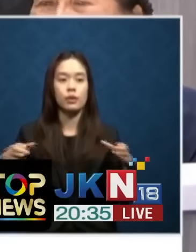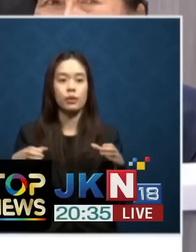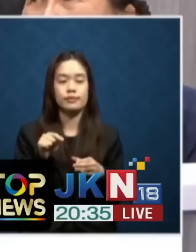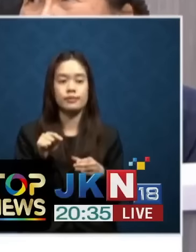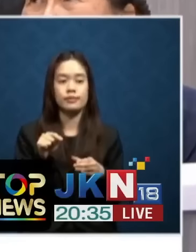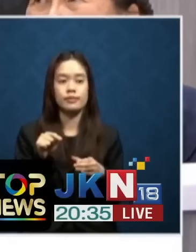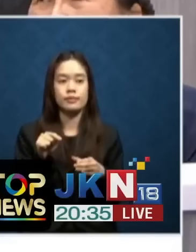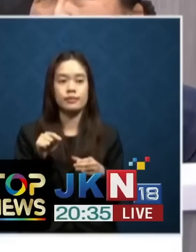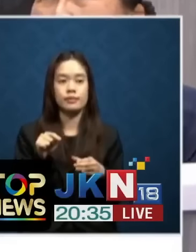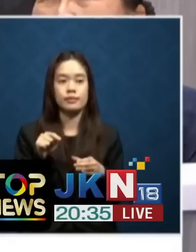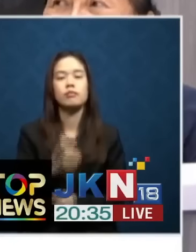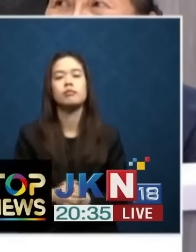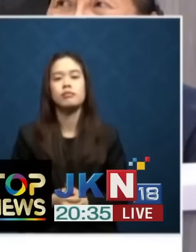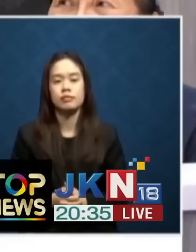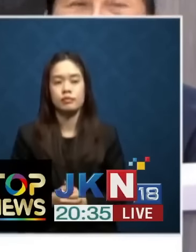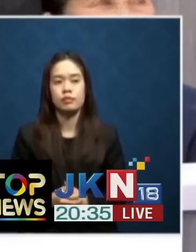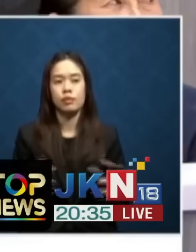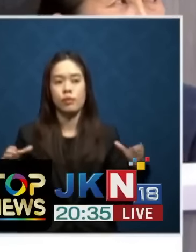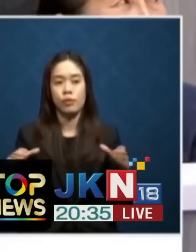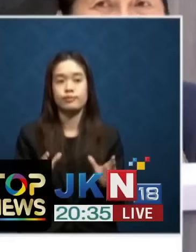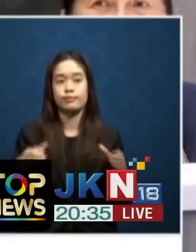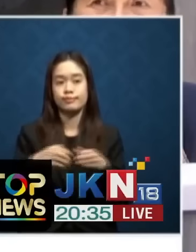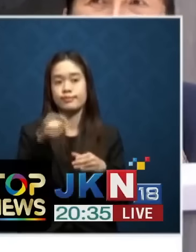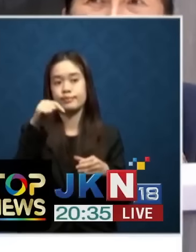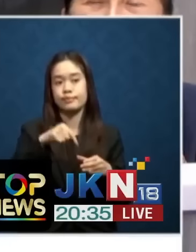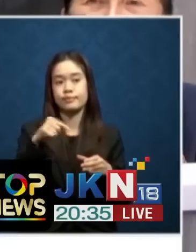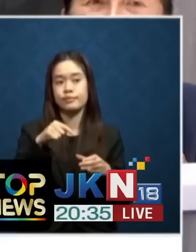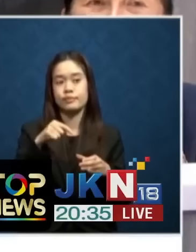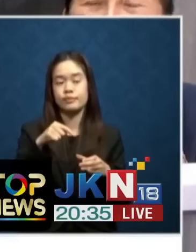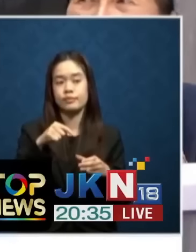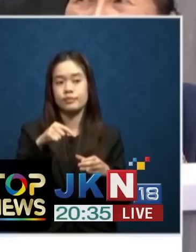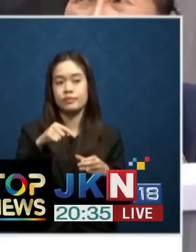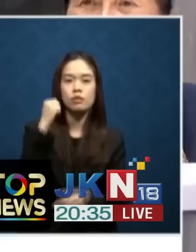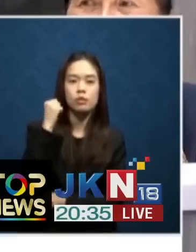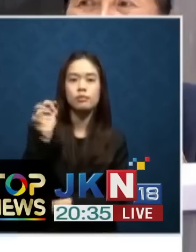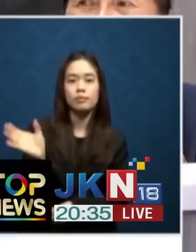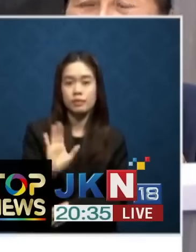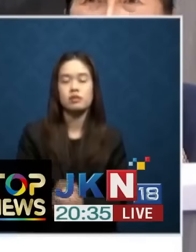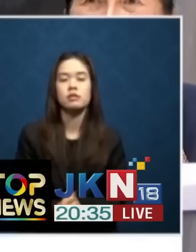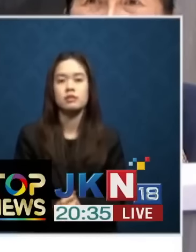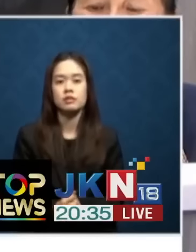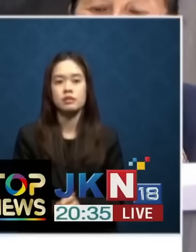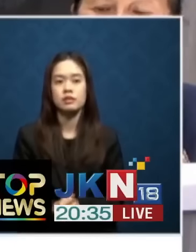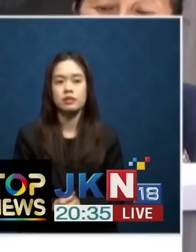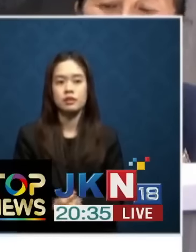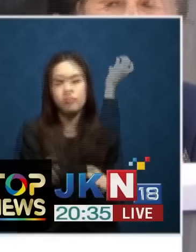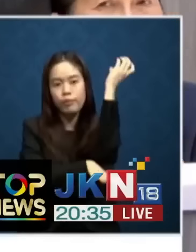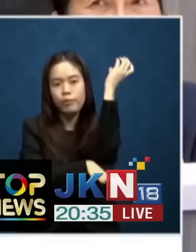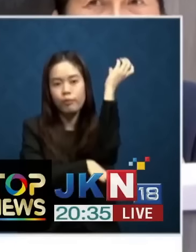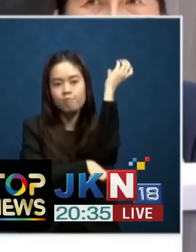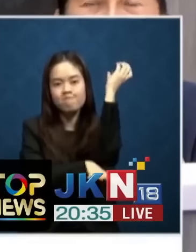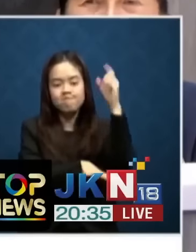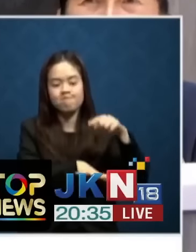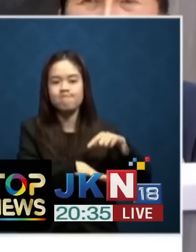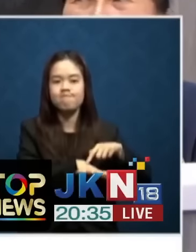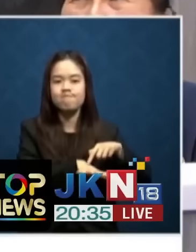นี้ว่ารากหญ้ากลุ่มคนกลุ่มนี้ไม่ใช่คนรากหญ้าแต่เป็นรากไม้